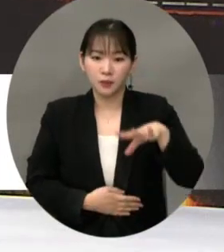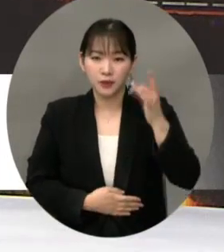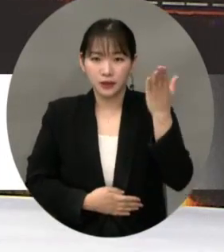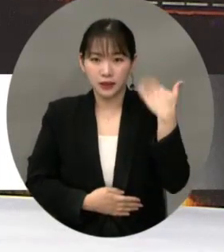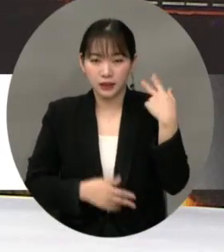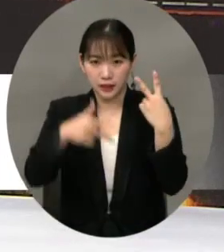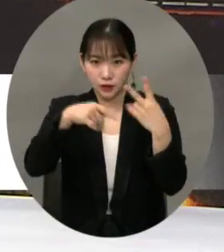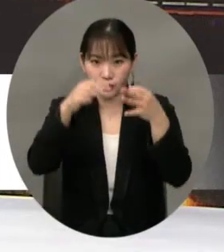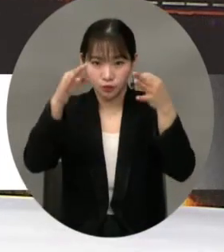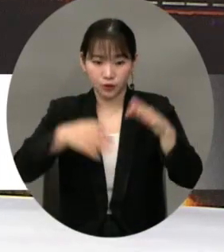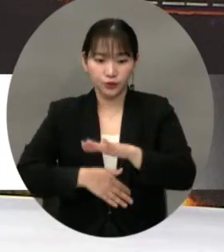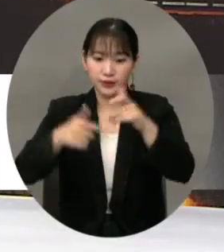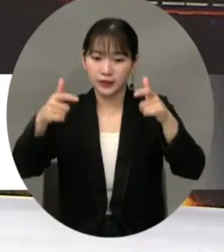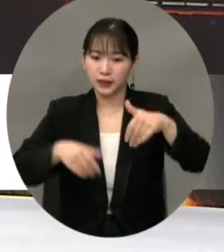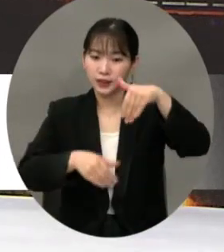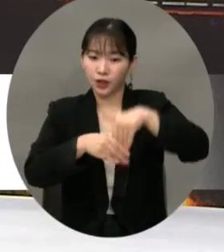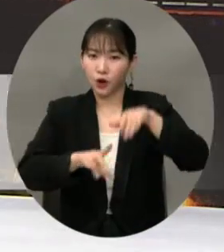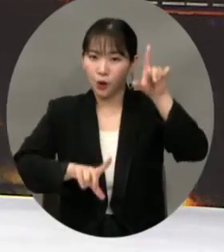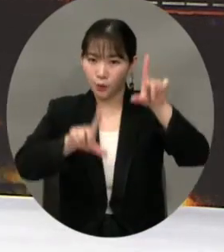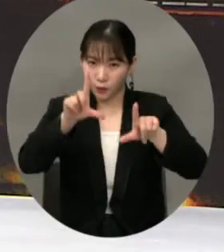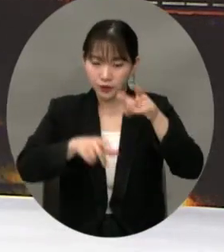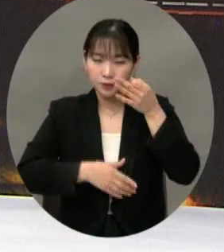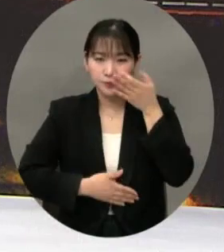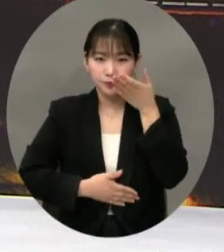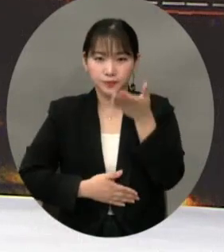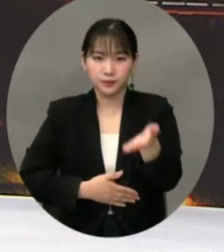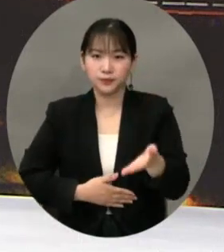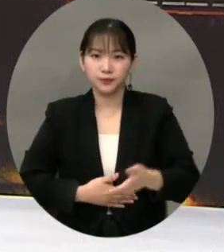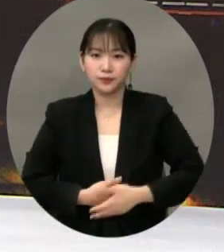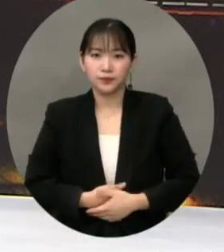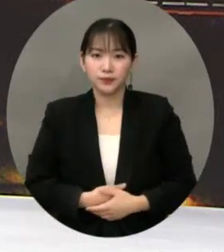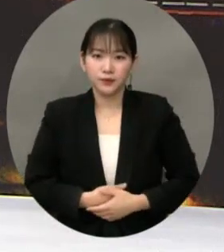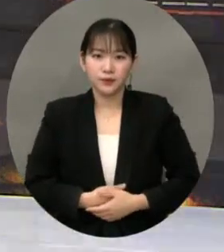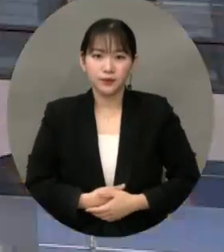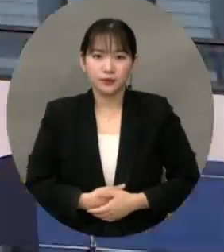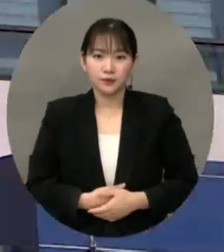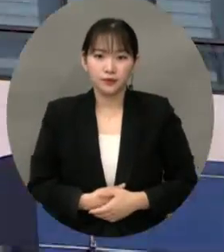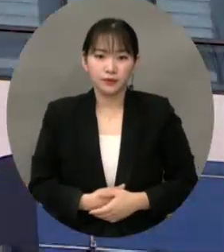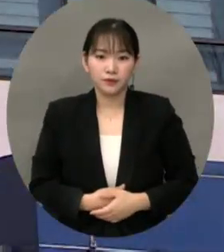지난 2주간 우리 지역 선거 현장을 선수연 PD가 되돌아봤습니다.